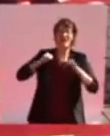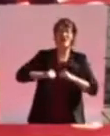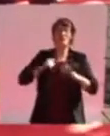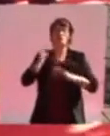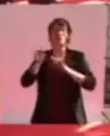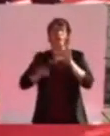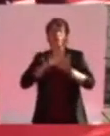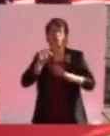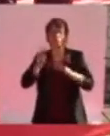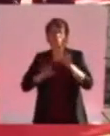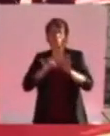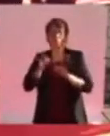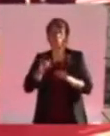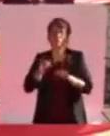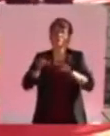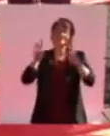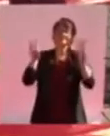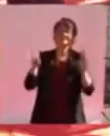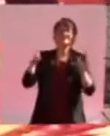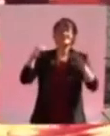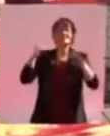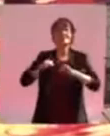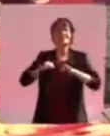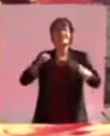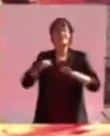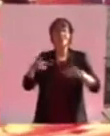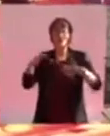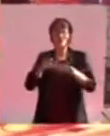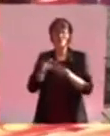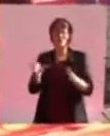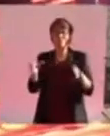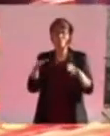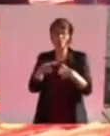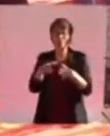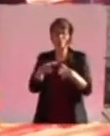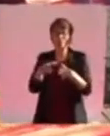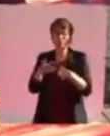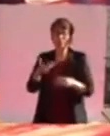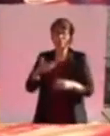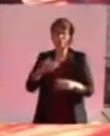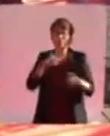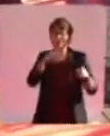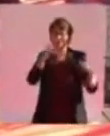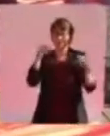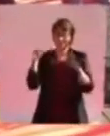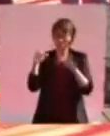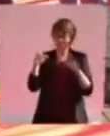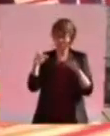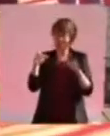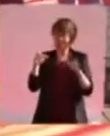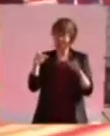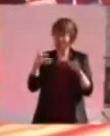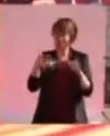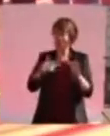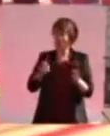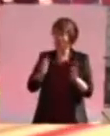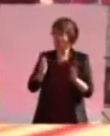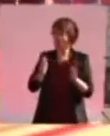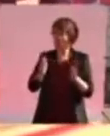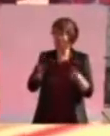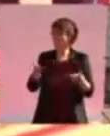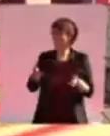comunità ovviamente ci sono i fotografi c'è la stampa e in questo modo ci prepariamo anche alla seconda